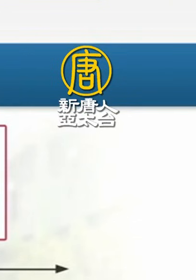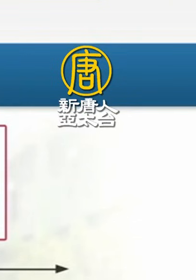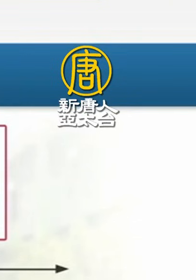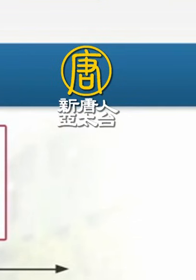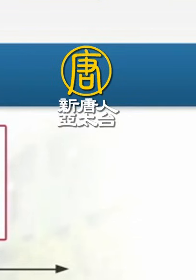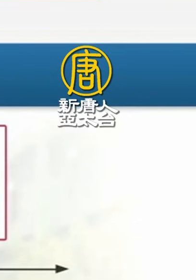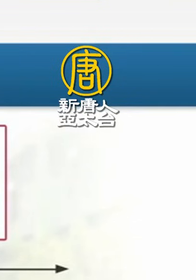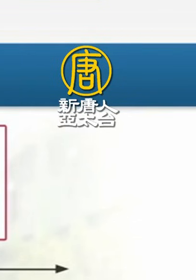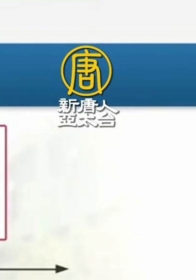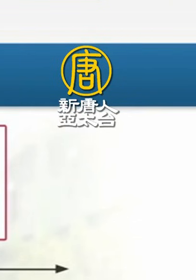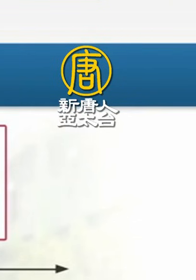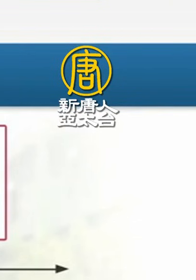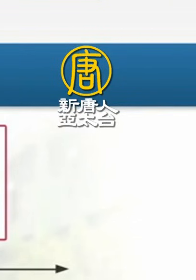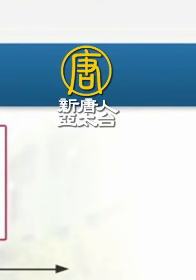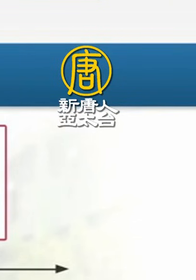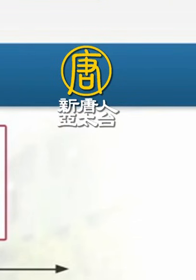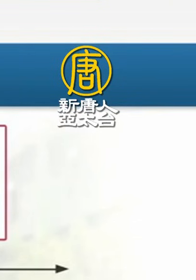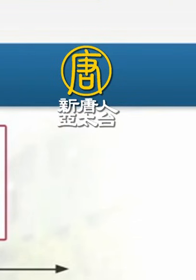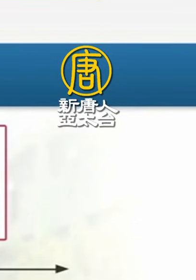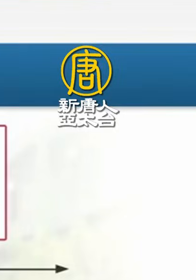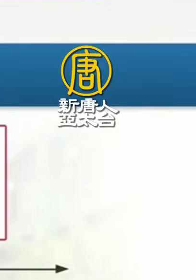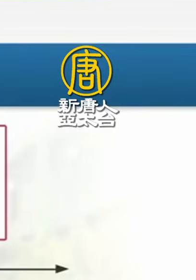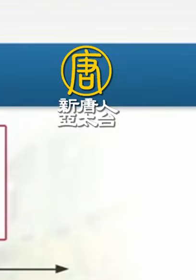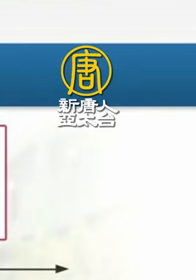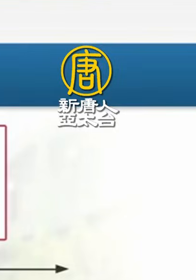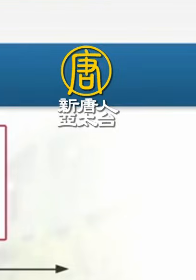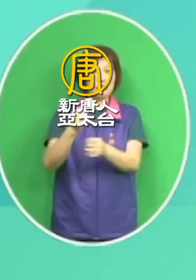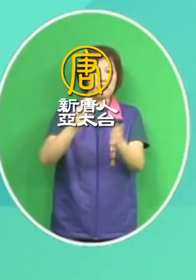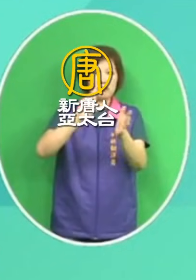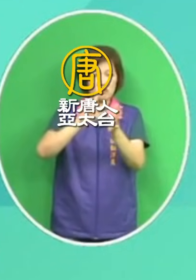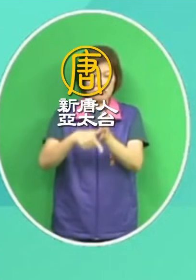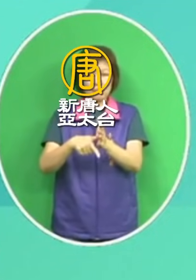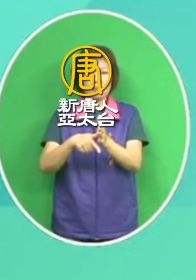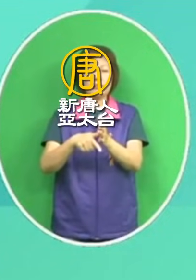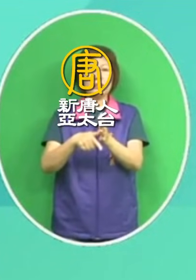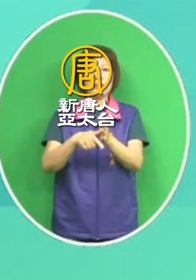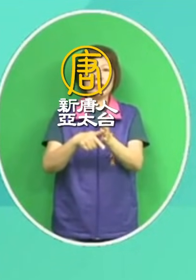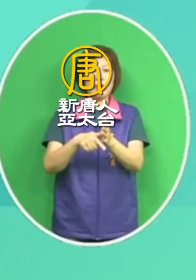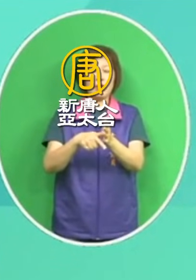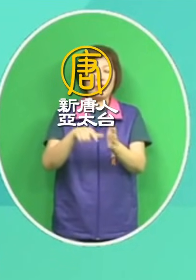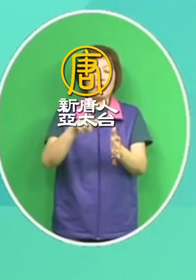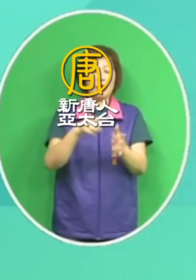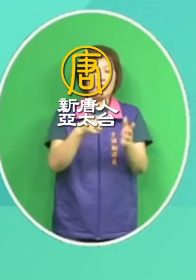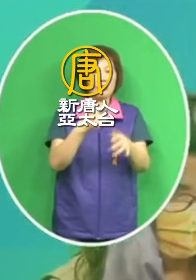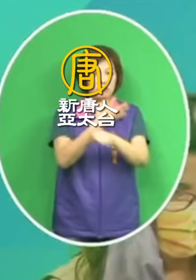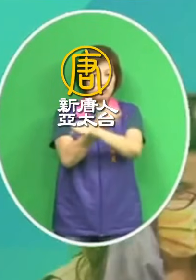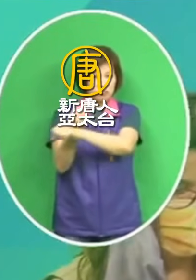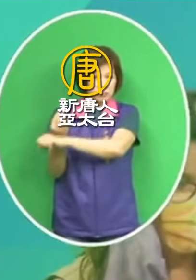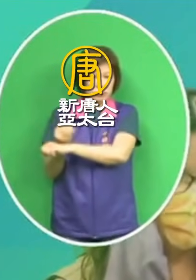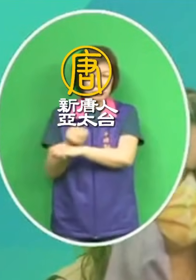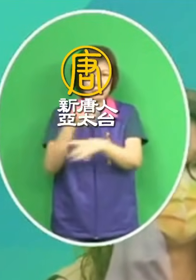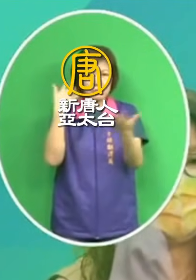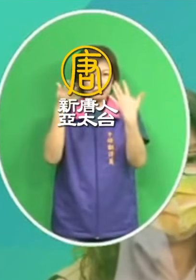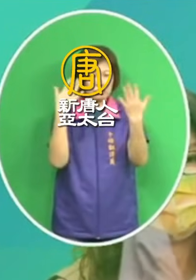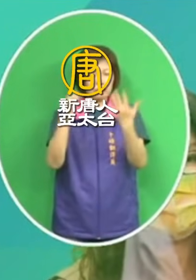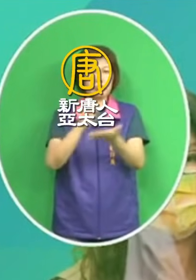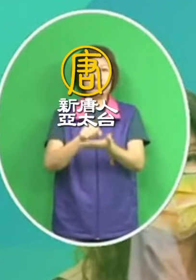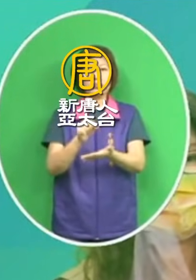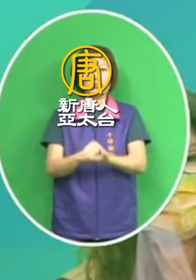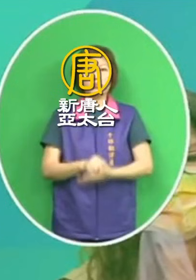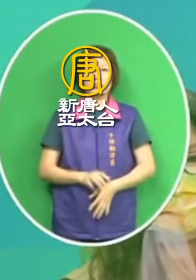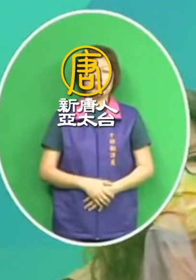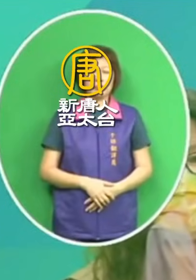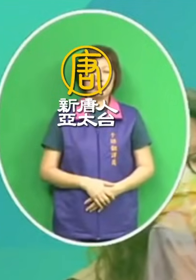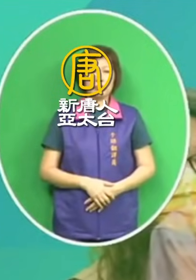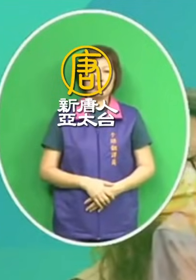示，不排除有院内感染的可能。 时间点其实间性呢很清楚，在一个同